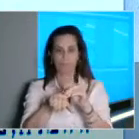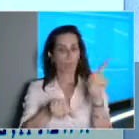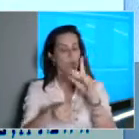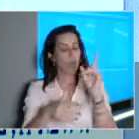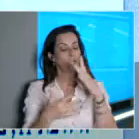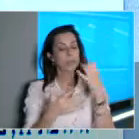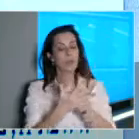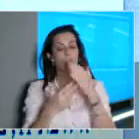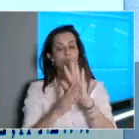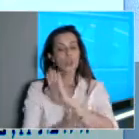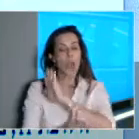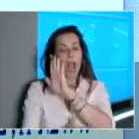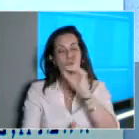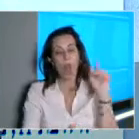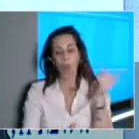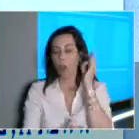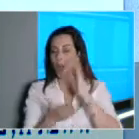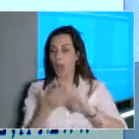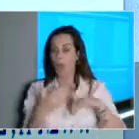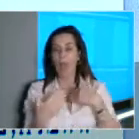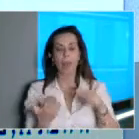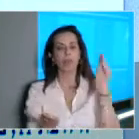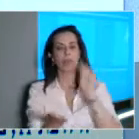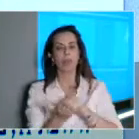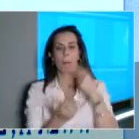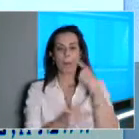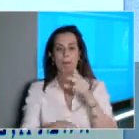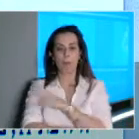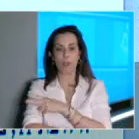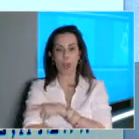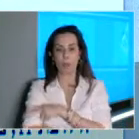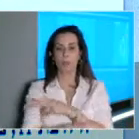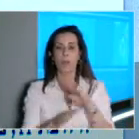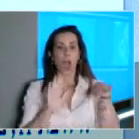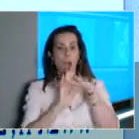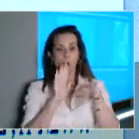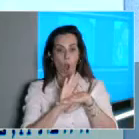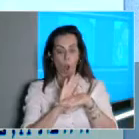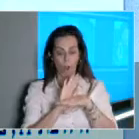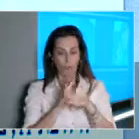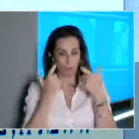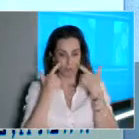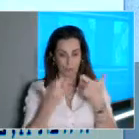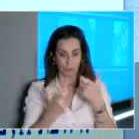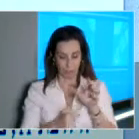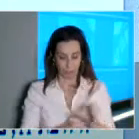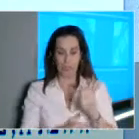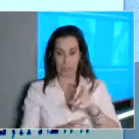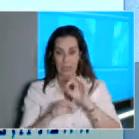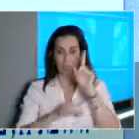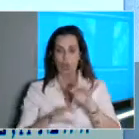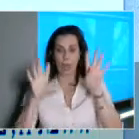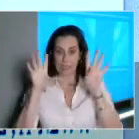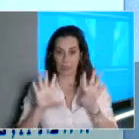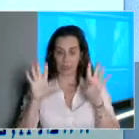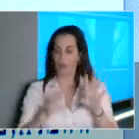לוודא שלכל הגננות אין רישום פלילי. חוק הפיקוח על מעונות היום אמור להיכנס לתוקפו כבר ב-1